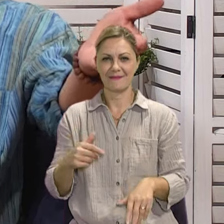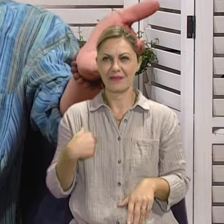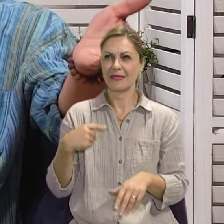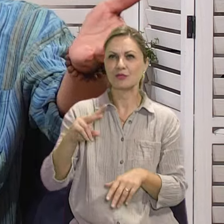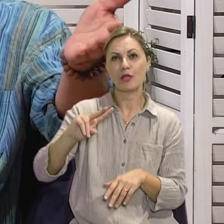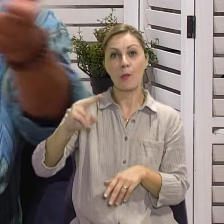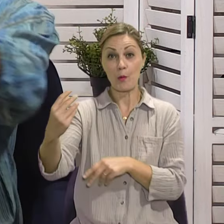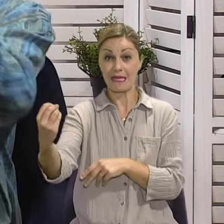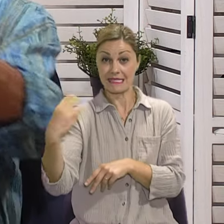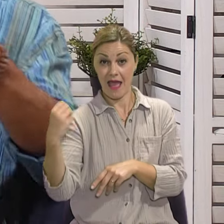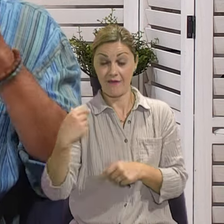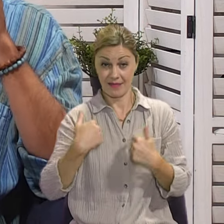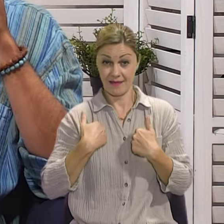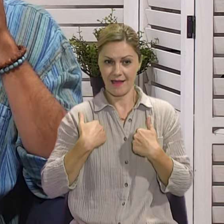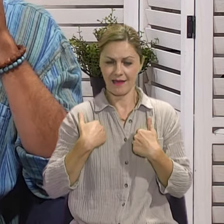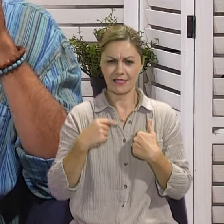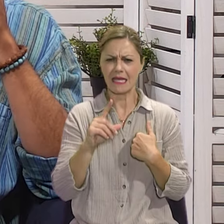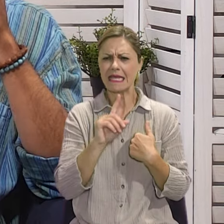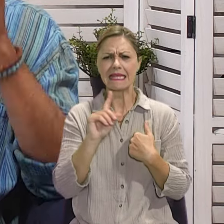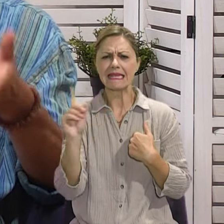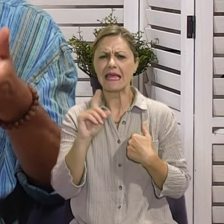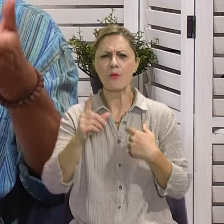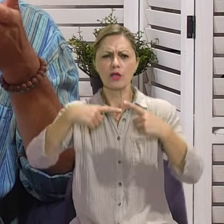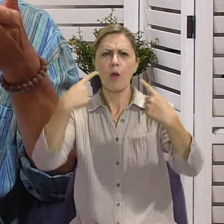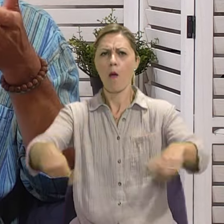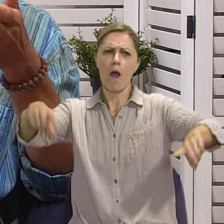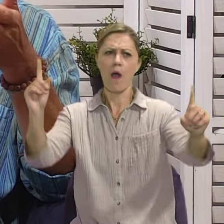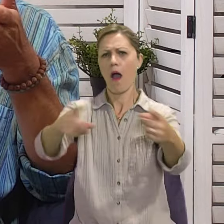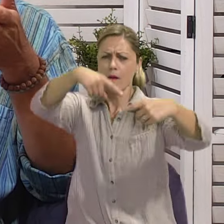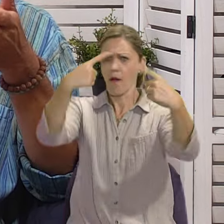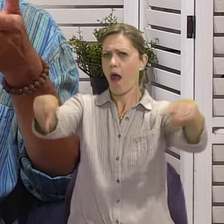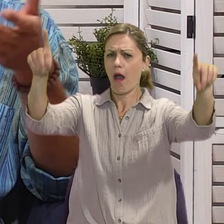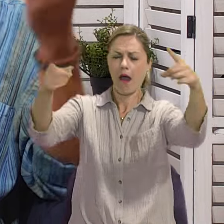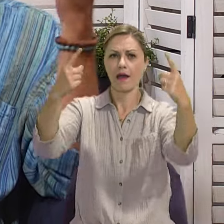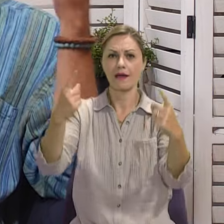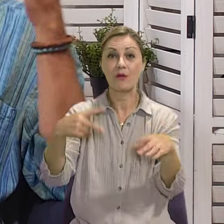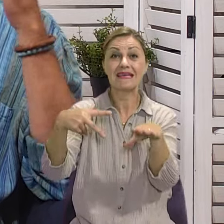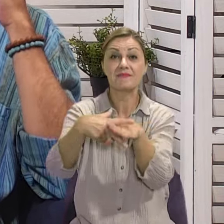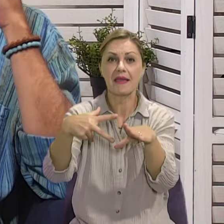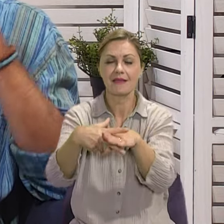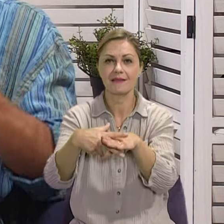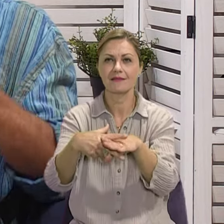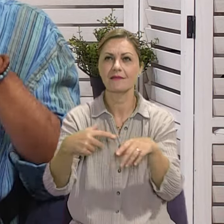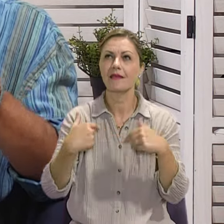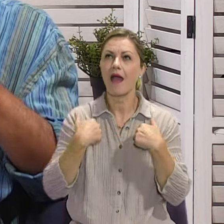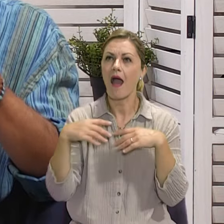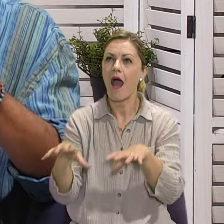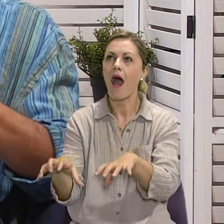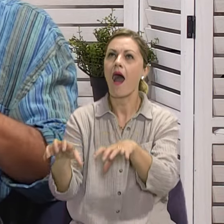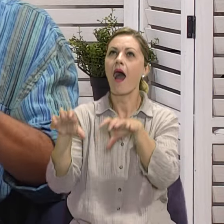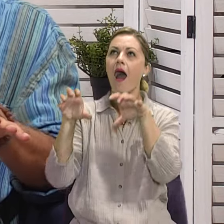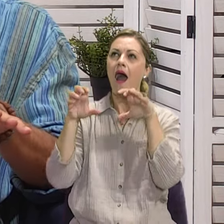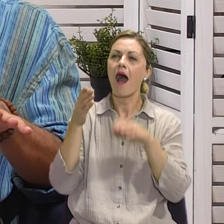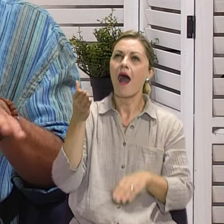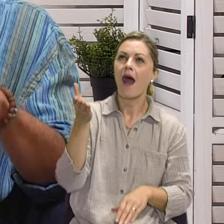čujete orkestar, ne čujete uopće što se događa, ne mašite toliko. I ja mislim da to vrijedi za sve muzičare